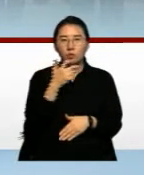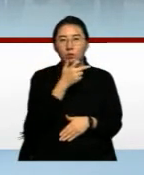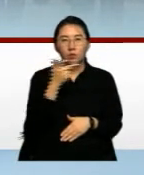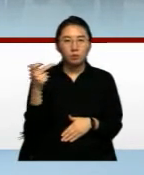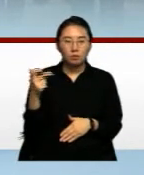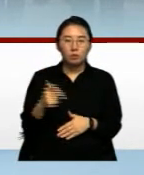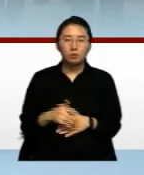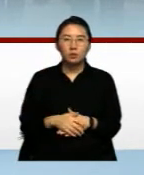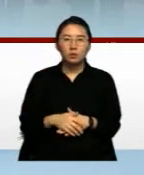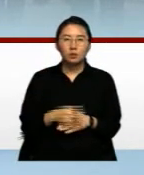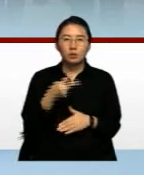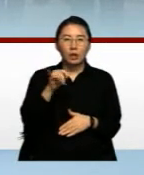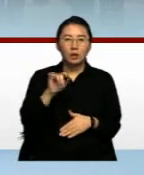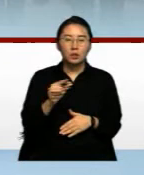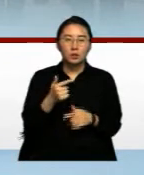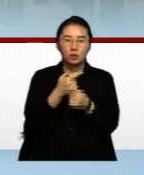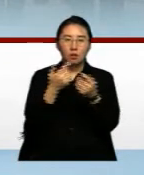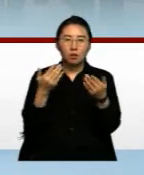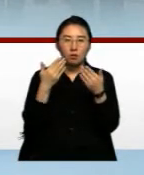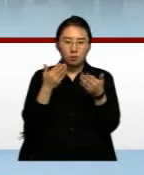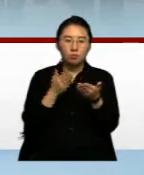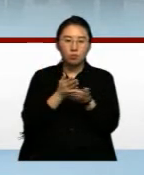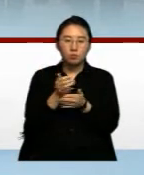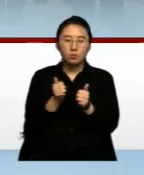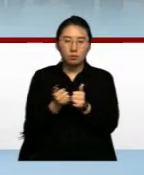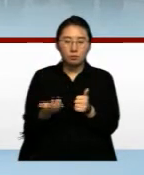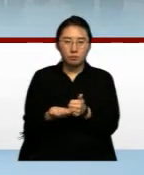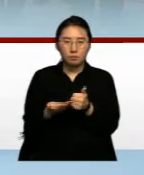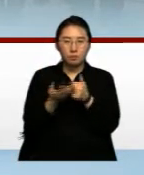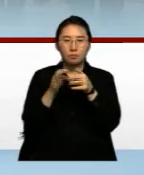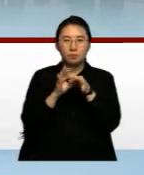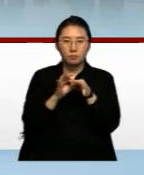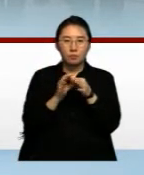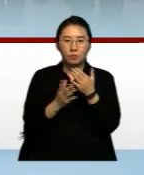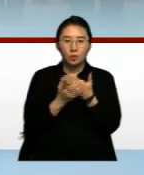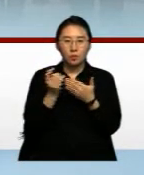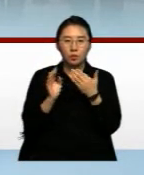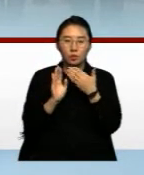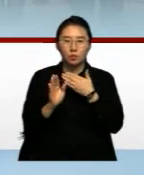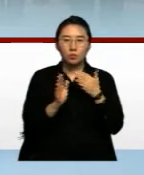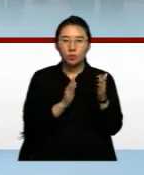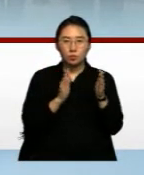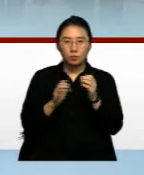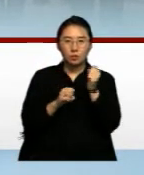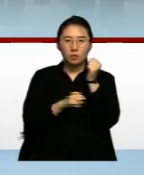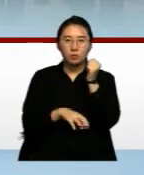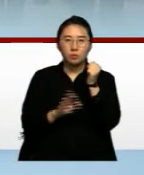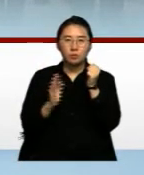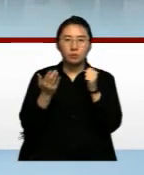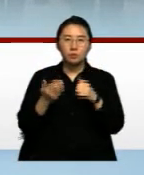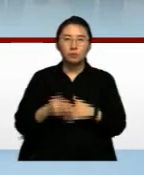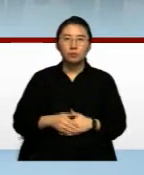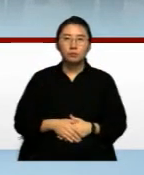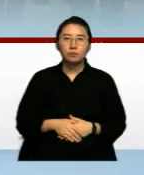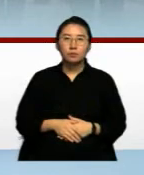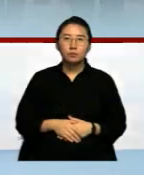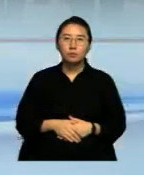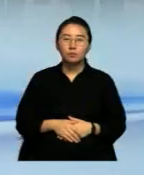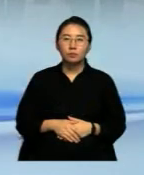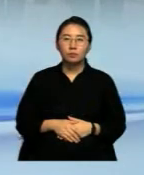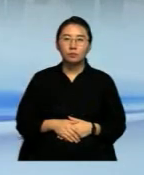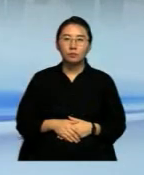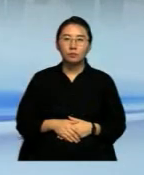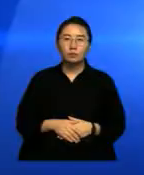텐데요. 대진대학교가 전문 행정인 육성 교육을 통해 통일 이후를 준비하는 데 밑거름이 되고 있습니다. 보도에